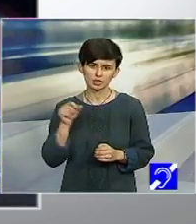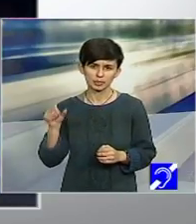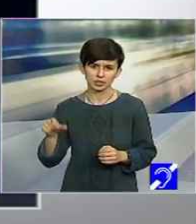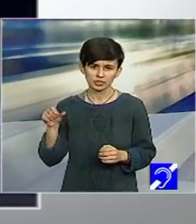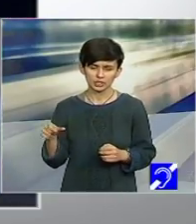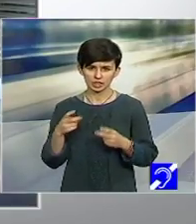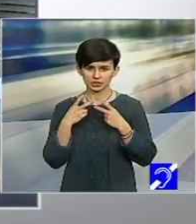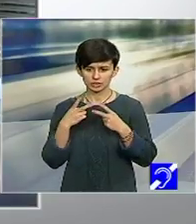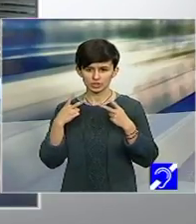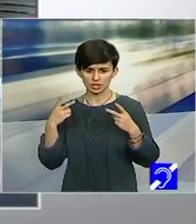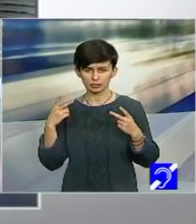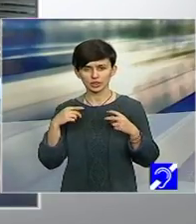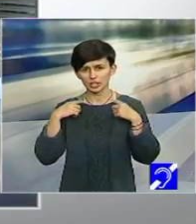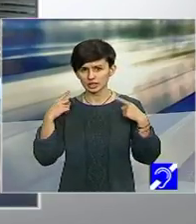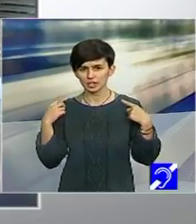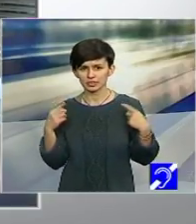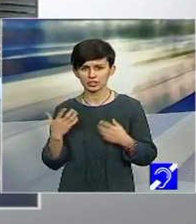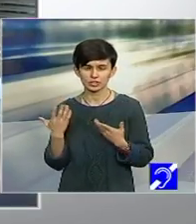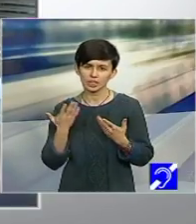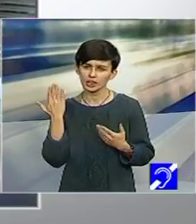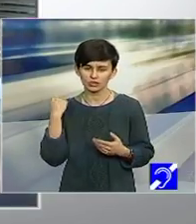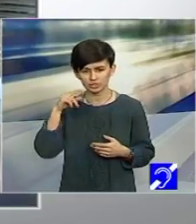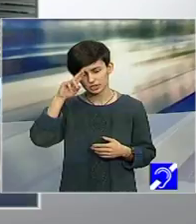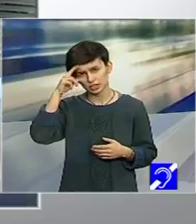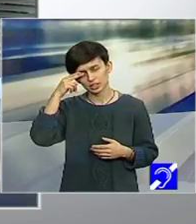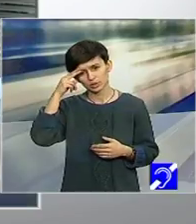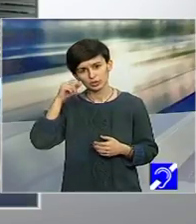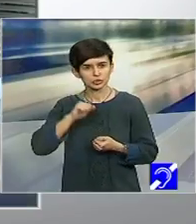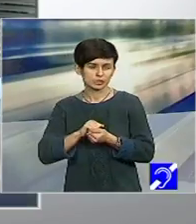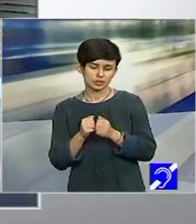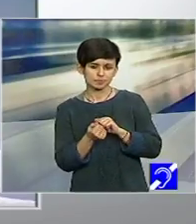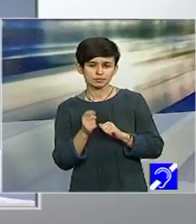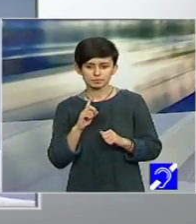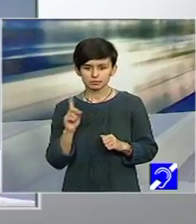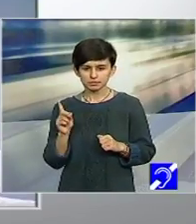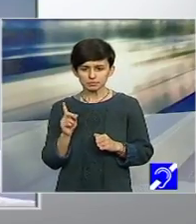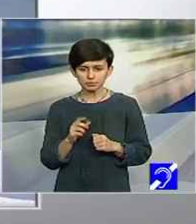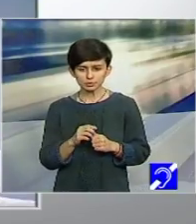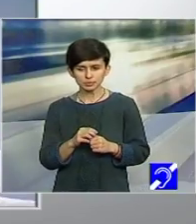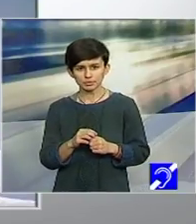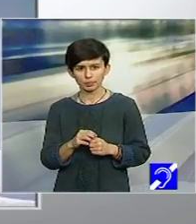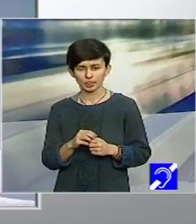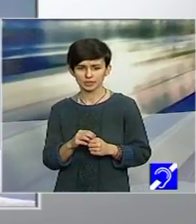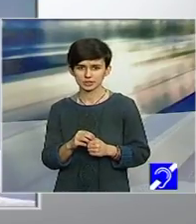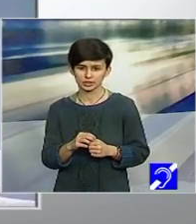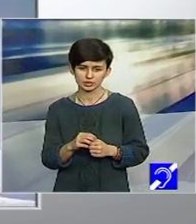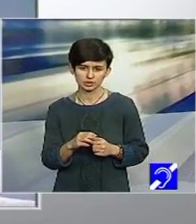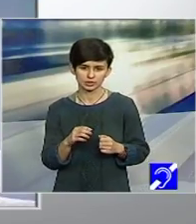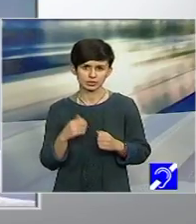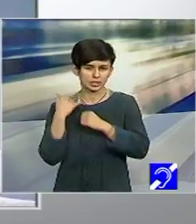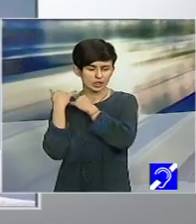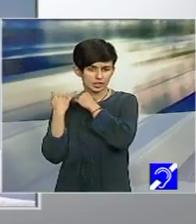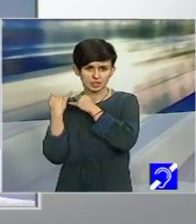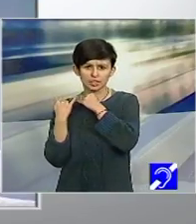personalități evreiești care au fost recunoscute, sau nu, sau nu suficient, în